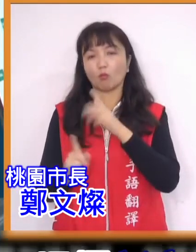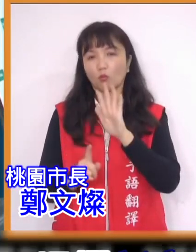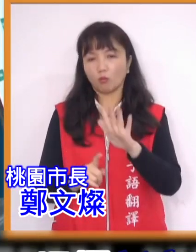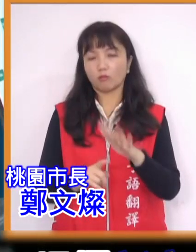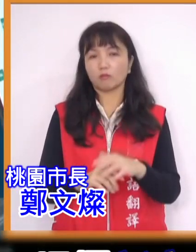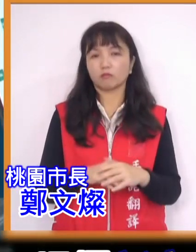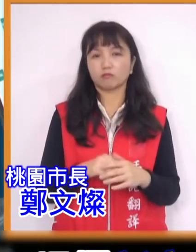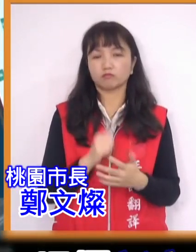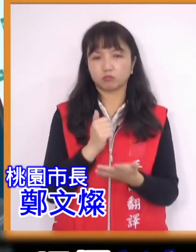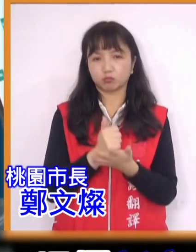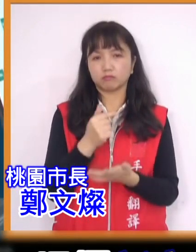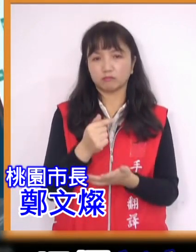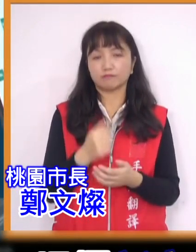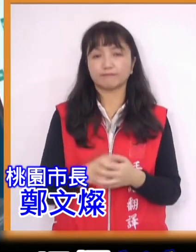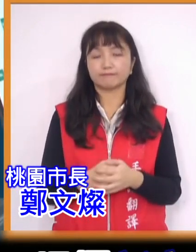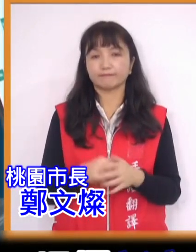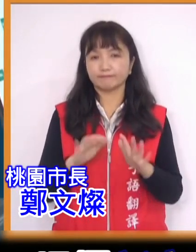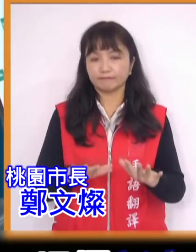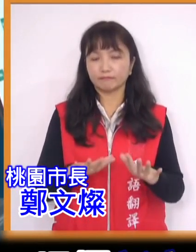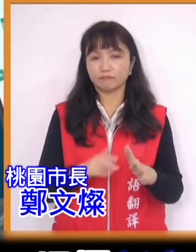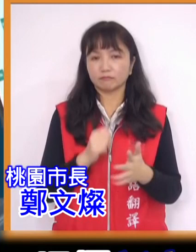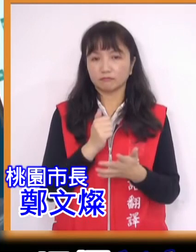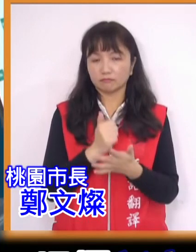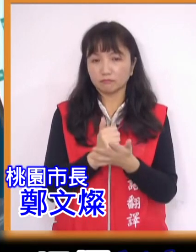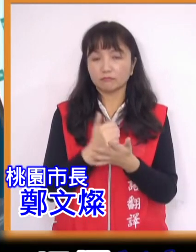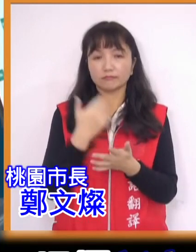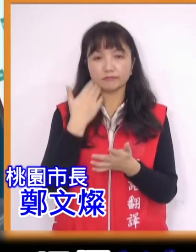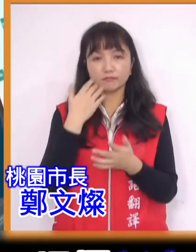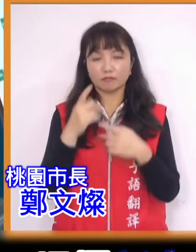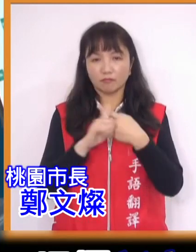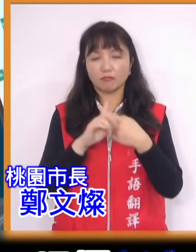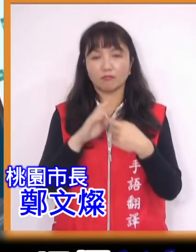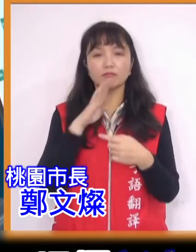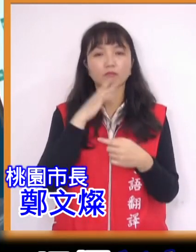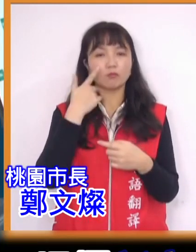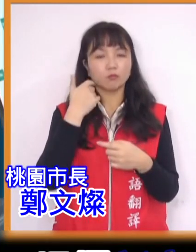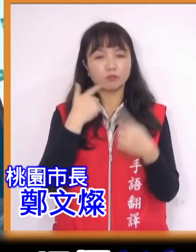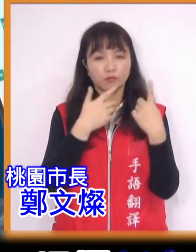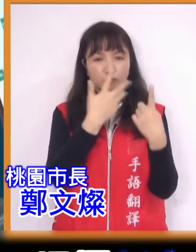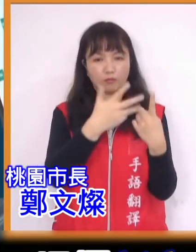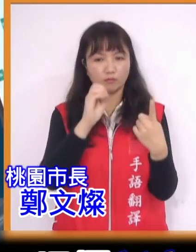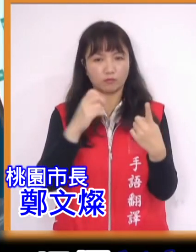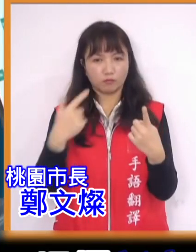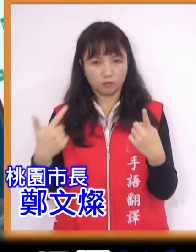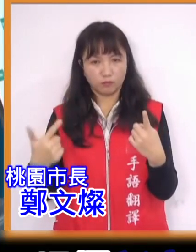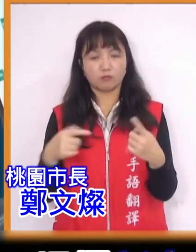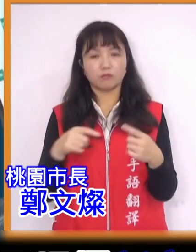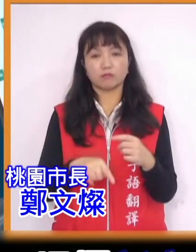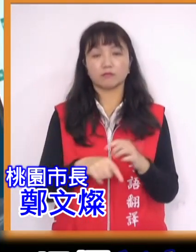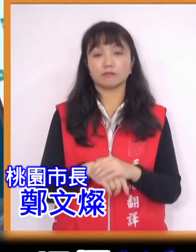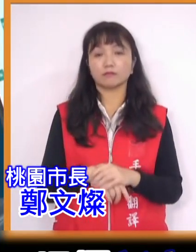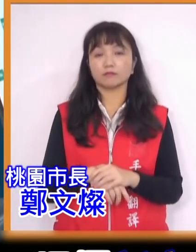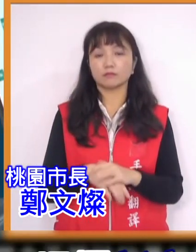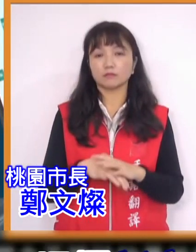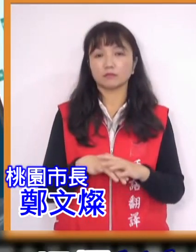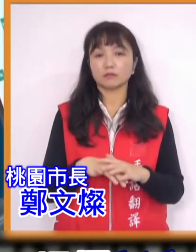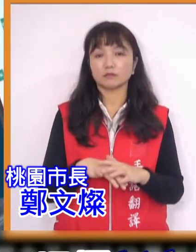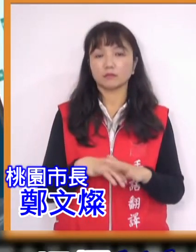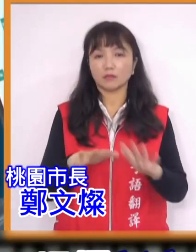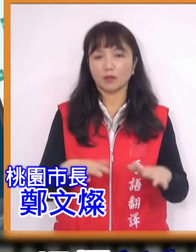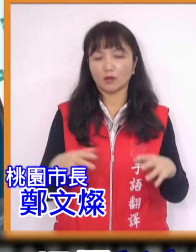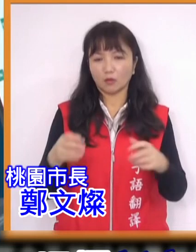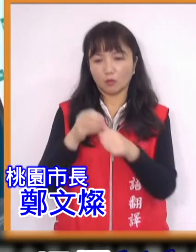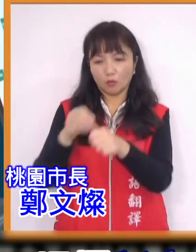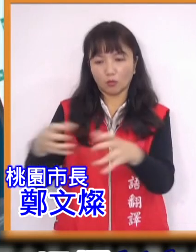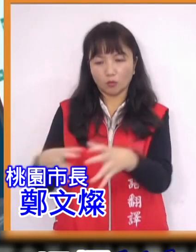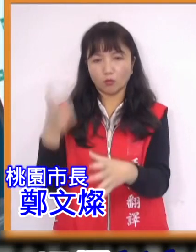那这个今天确诊的是爸爸，哦，18066，哦，这个已经在这个集中检